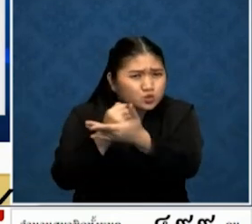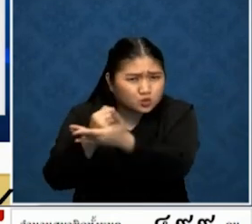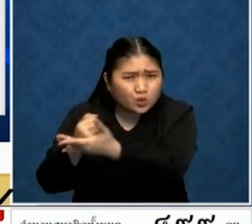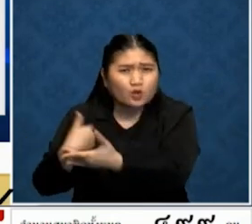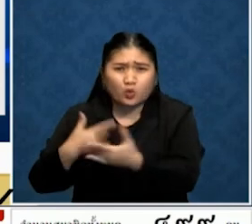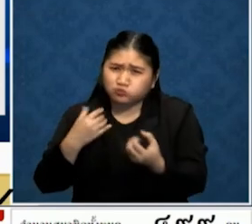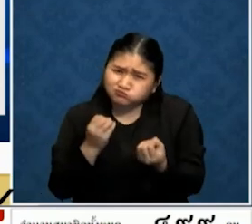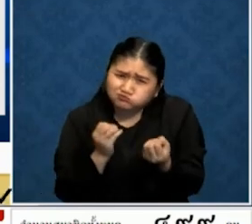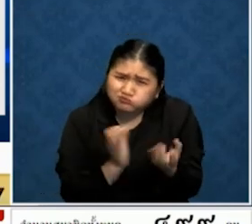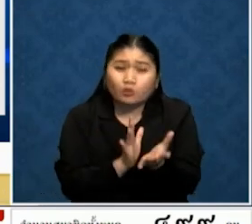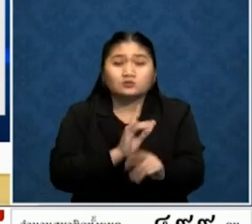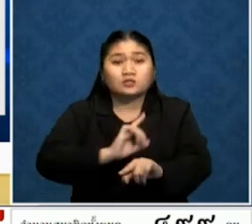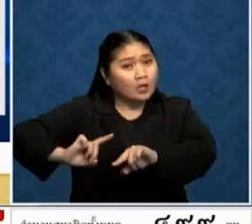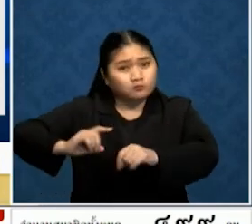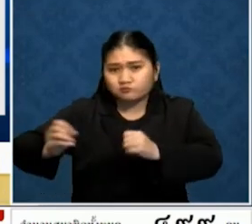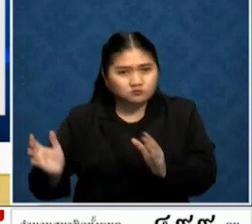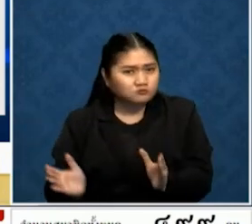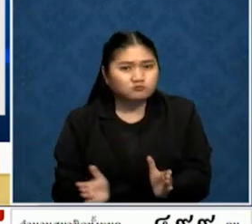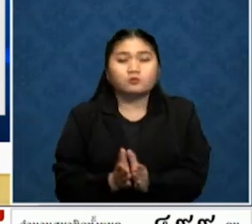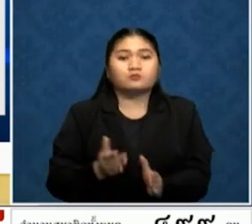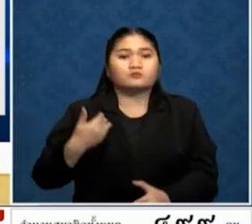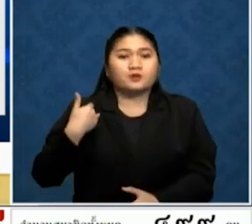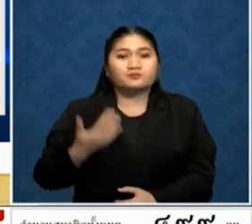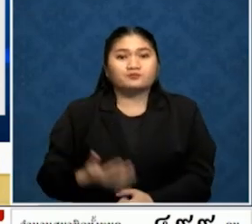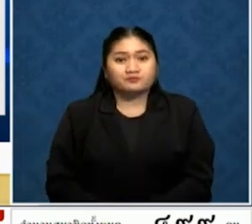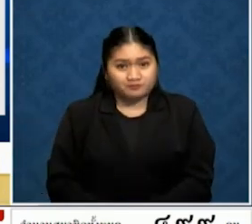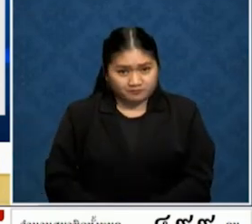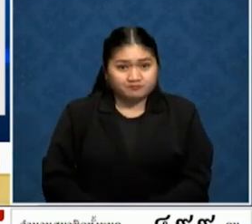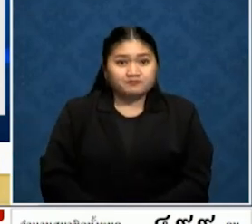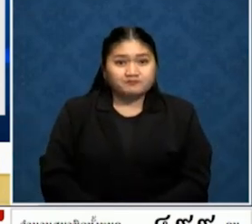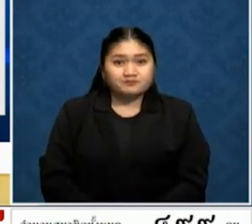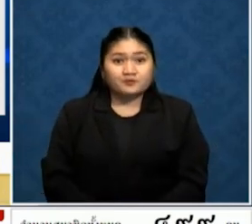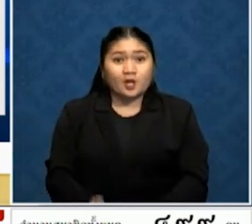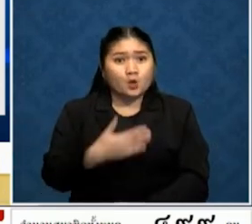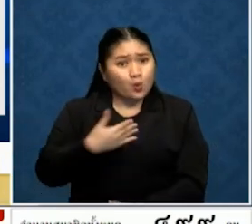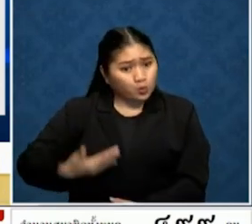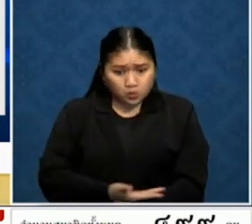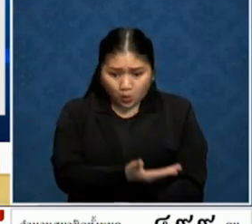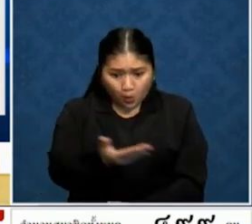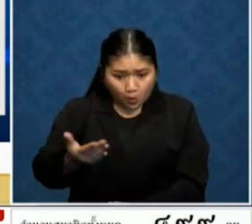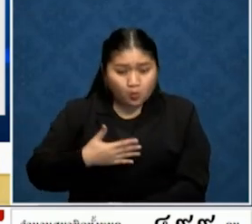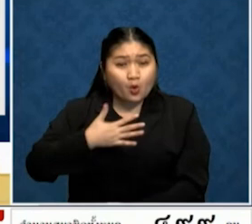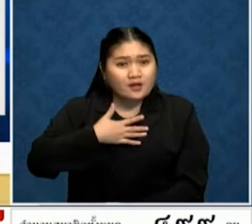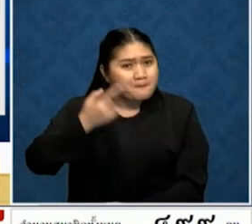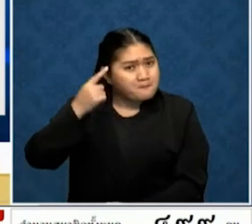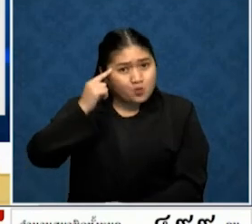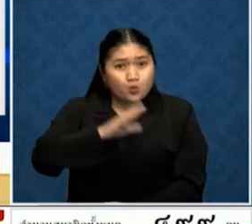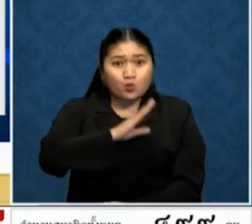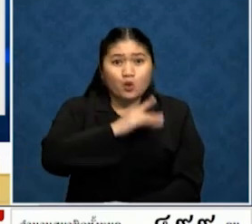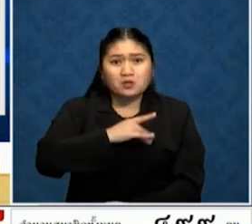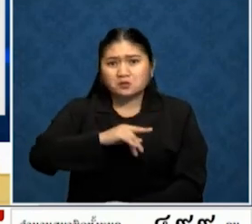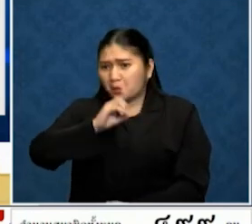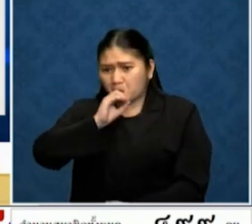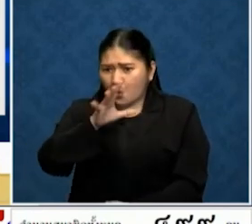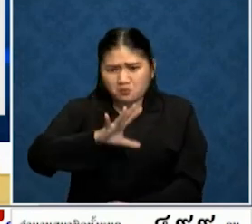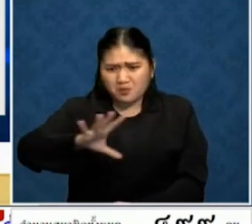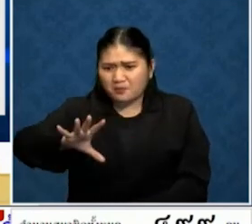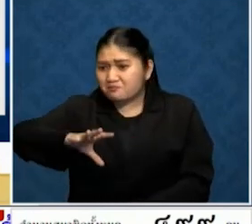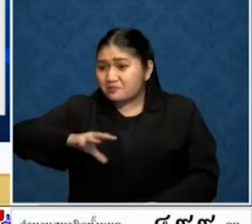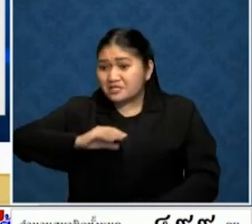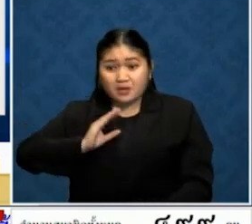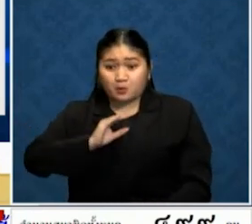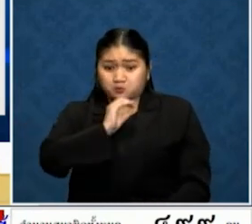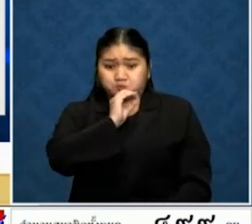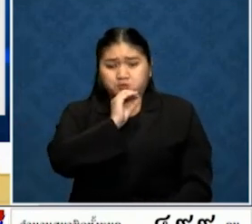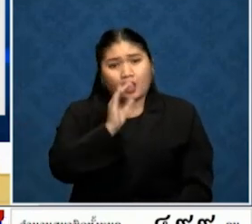ความเดือดร้อนทั้งสิ้นเลยค่ะเพราะฉะนั้นนะคะท่านประธานเราทุกคนจึงไม่สามารถปฏิเสธได้เลยค่ะว่า